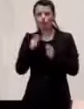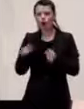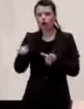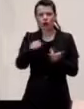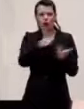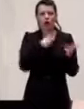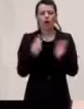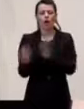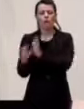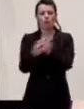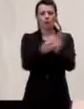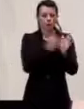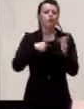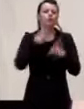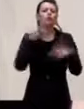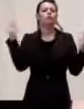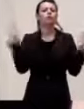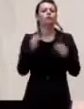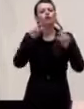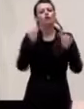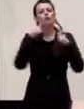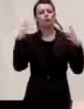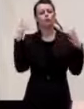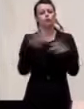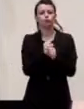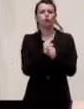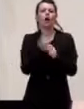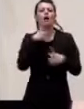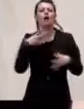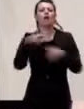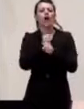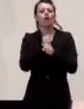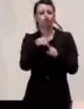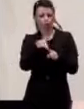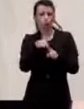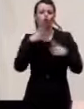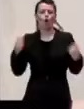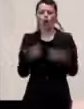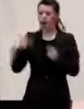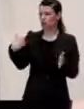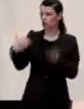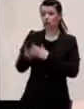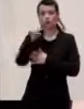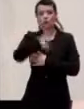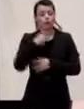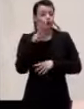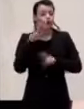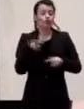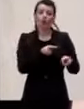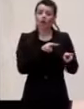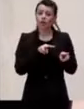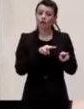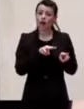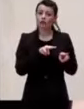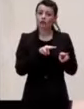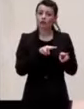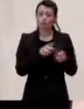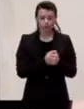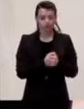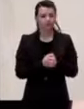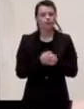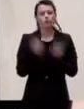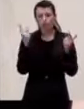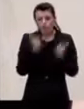un po' le tante attività, e di sorveglianza. Sulla sorveglianza abbiamo avuto, chiaramente verrà valutata